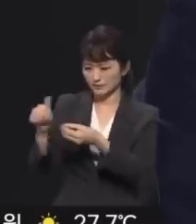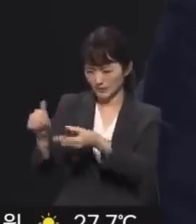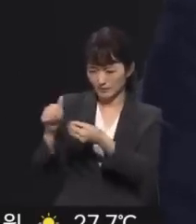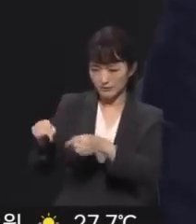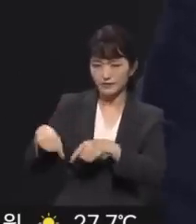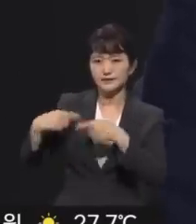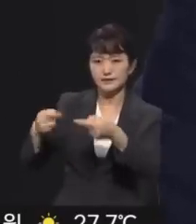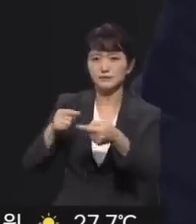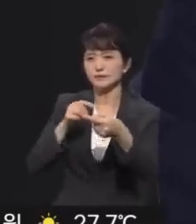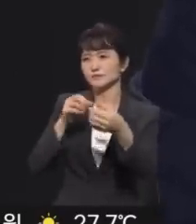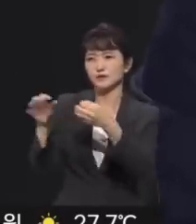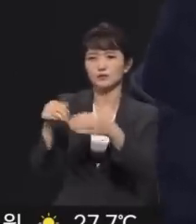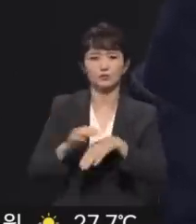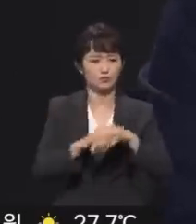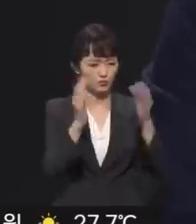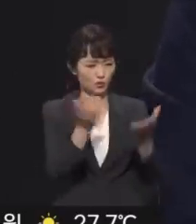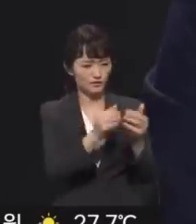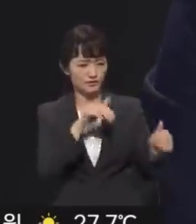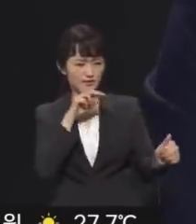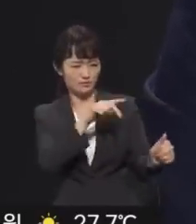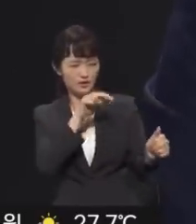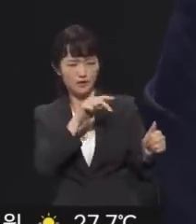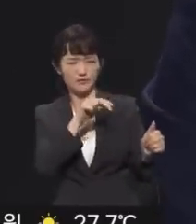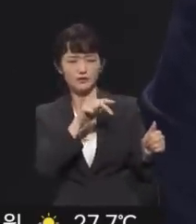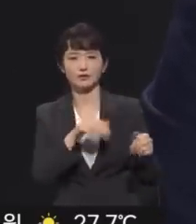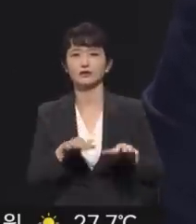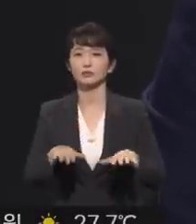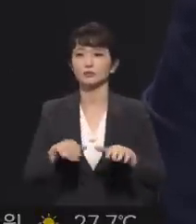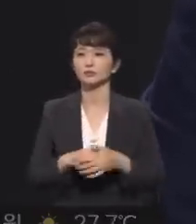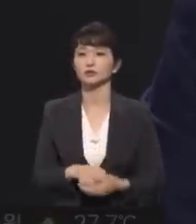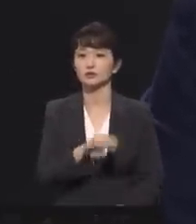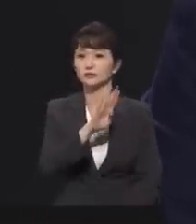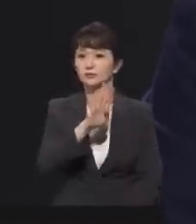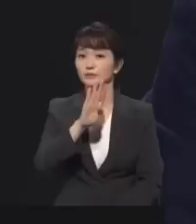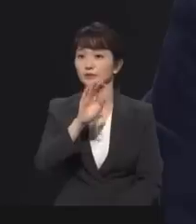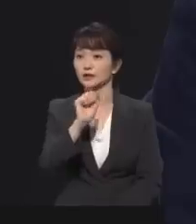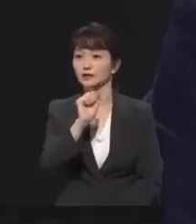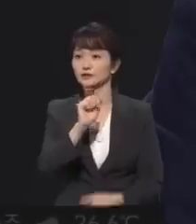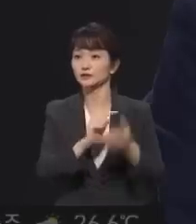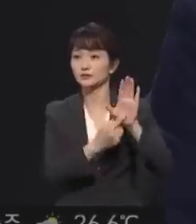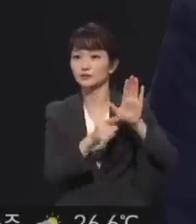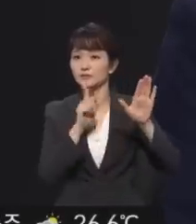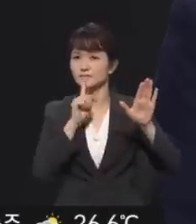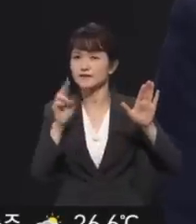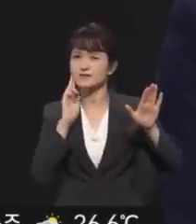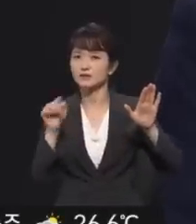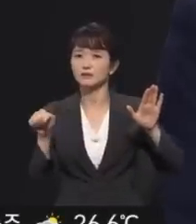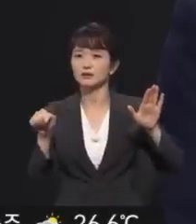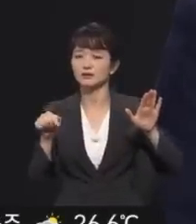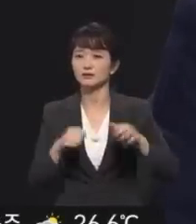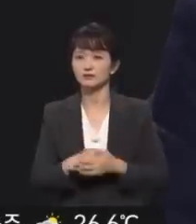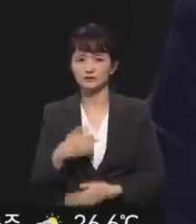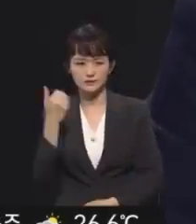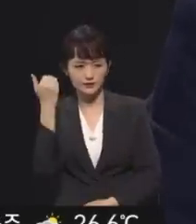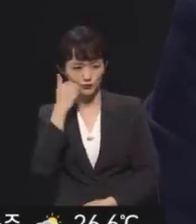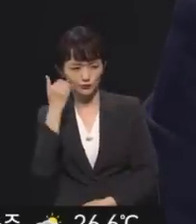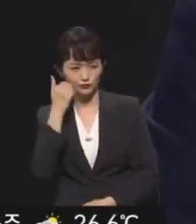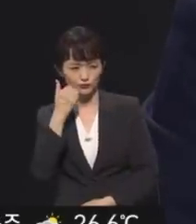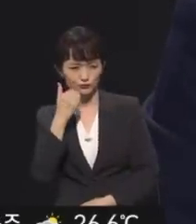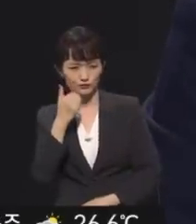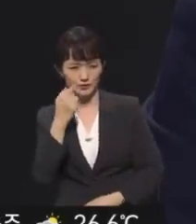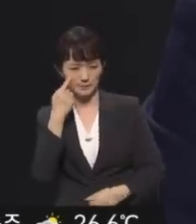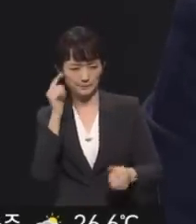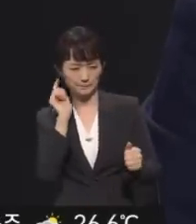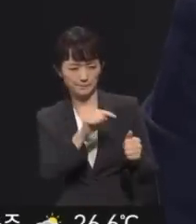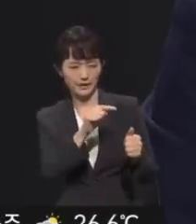사람들 다 공격하고 지금 어제 오늘 아침 비벼서 아까 나왔던 것 까지만 해도 말이 거칠 잖아요 예 인간을 매달 것이다 뭐 이런